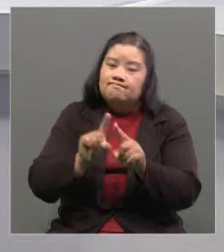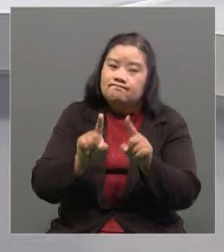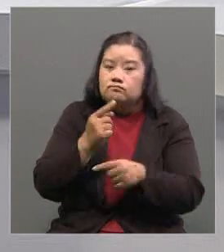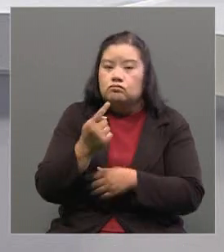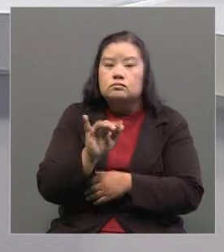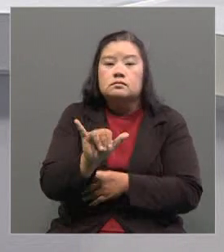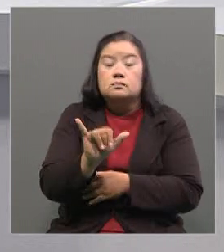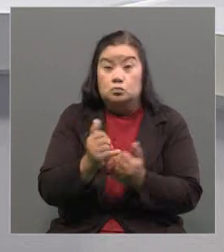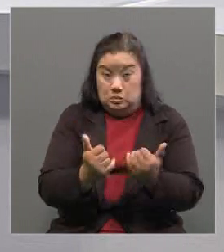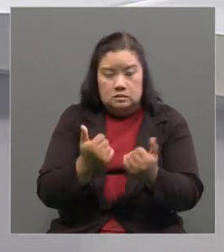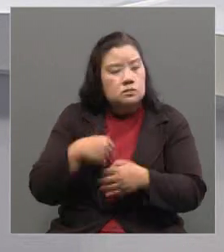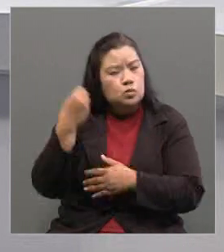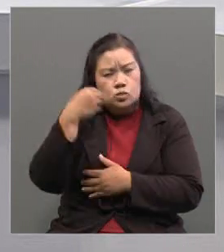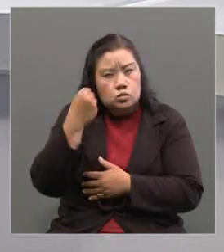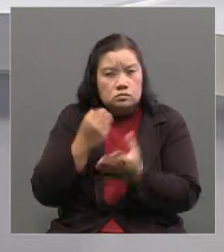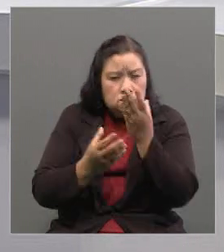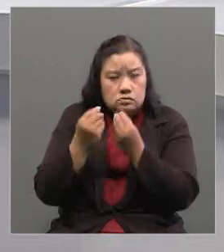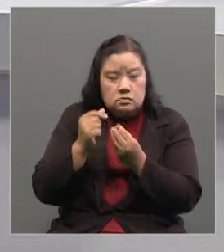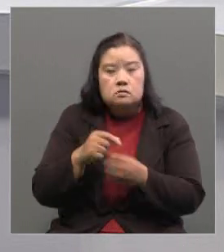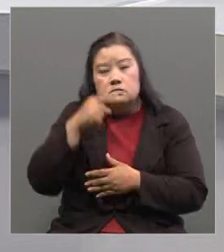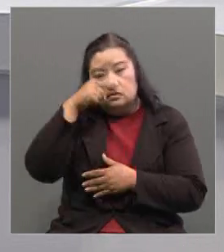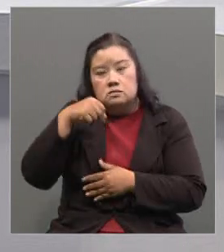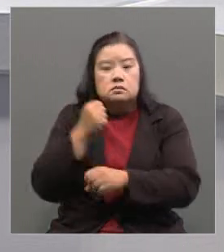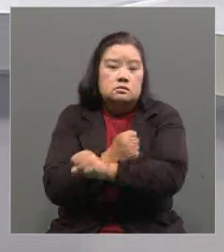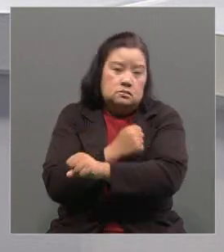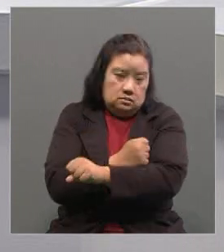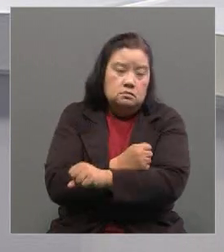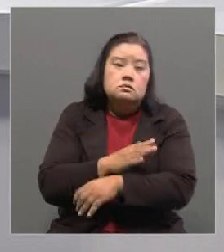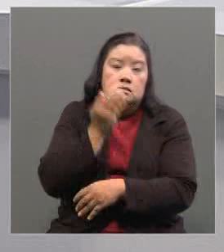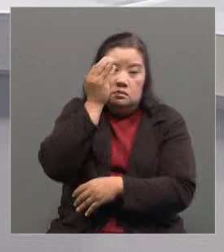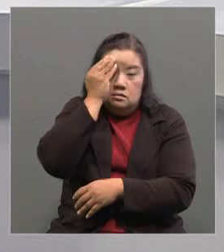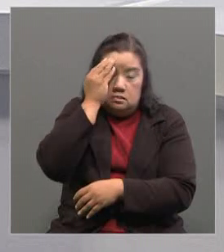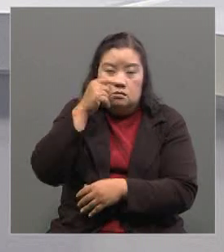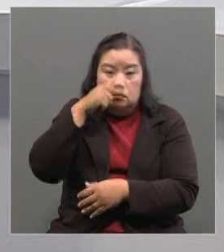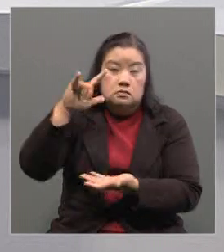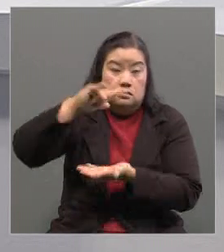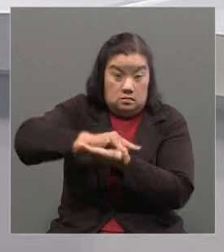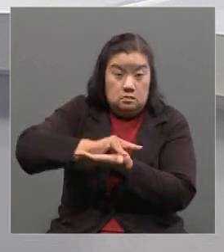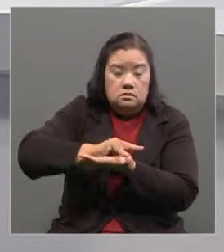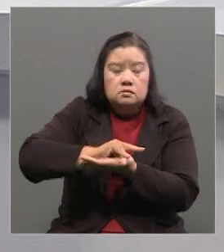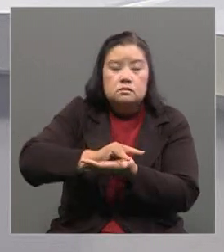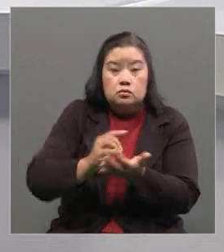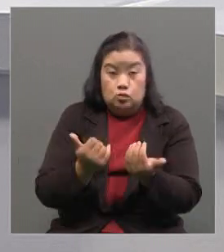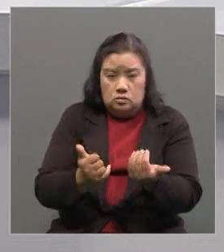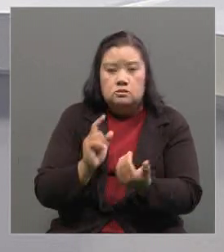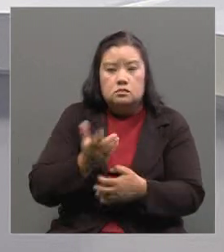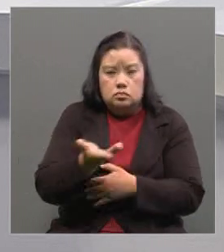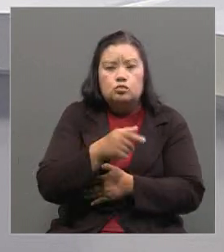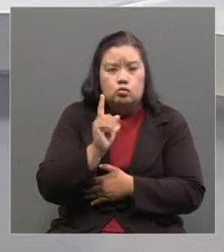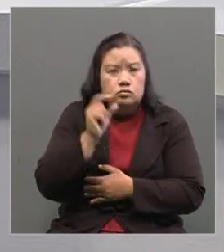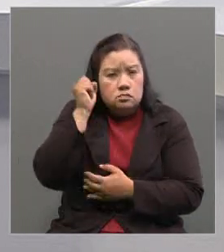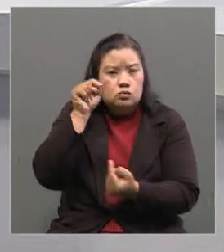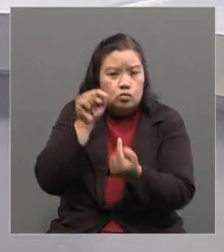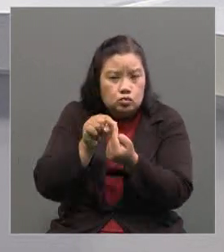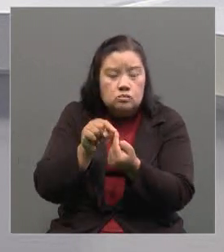ใหญ่ที่เรายังติดตามกันอยู่ทุกวันก็คือการช่วยเหลือคนไทยกลับมาจากอิสราเอลนะคะคือตอนนี้เนี่ยเราก็ต้องทำความเข้าใจนะคะ